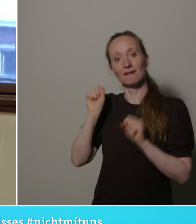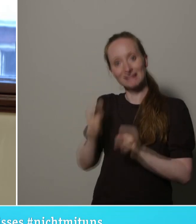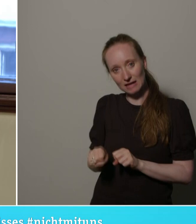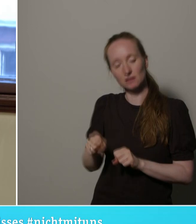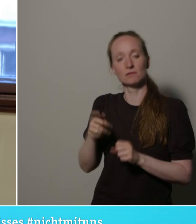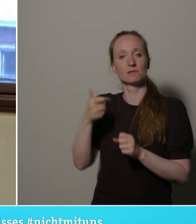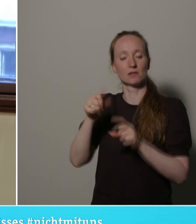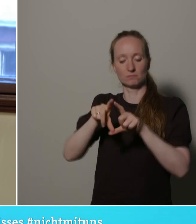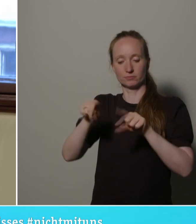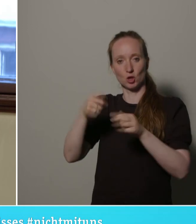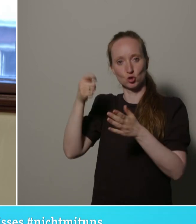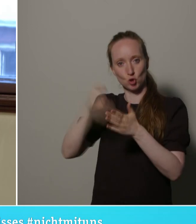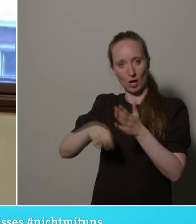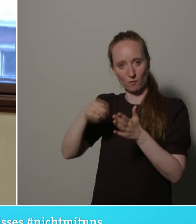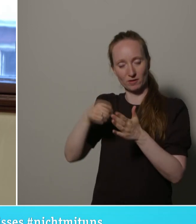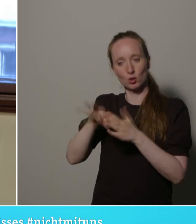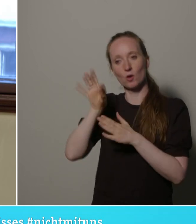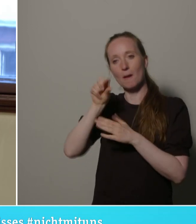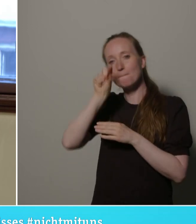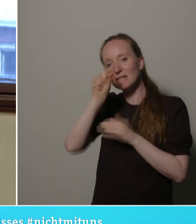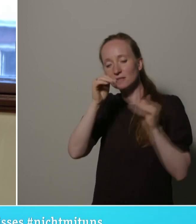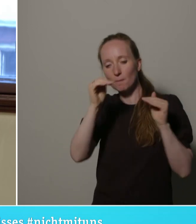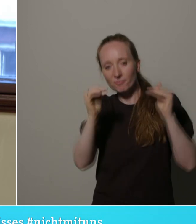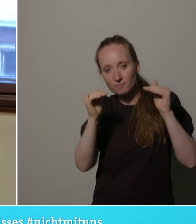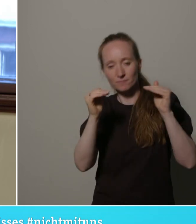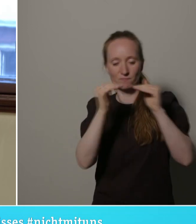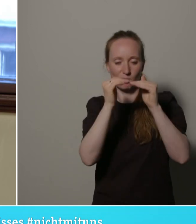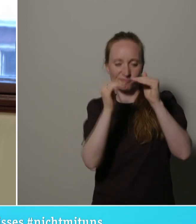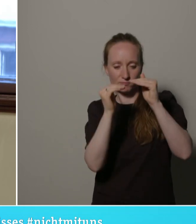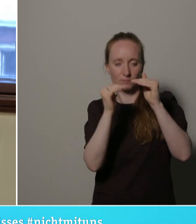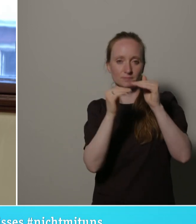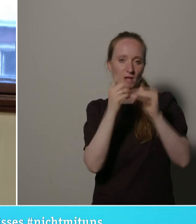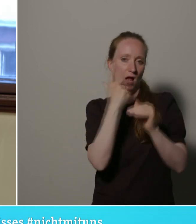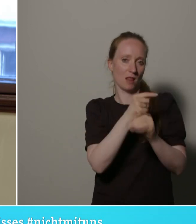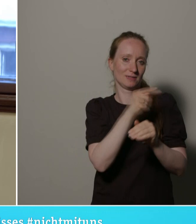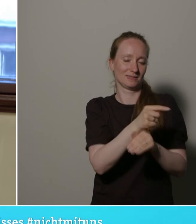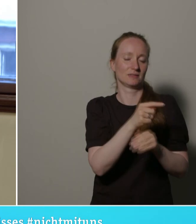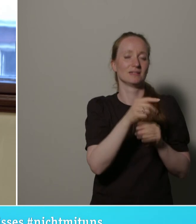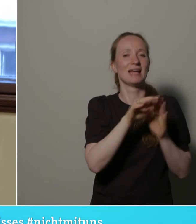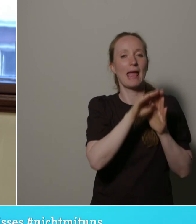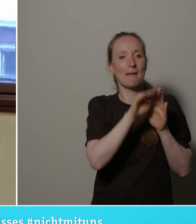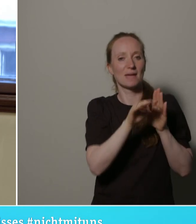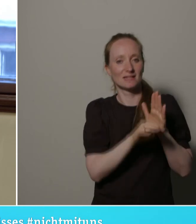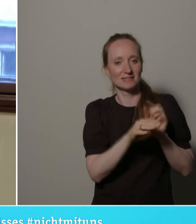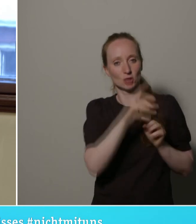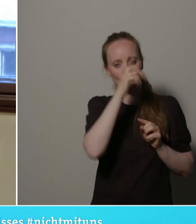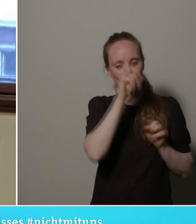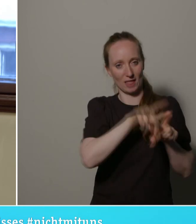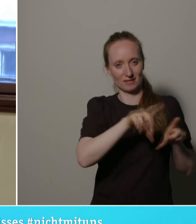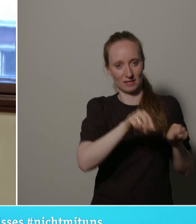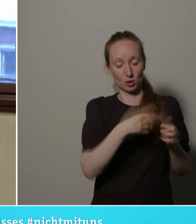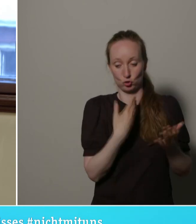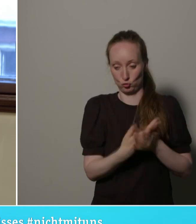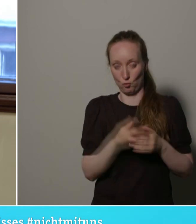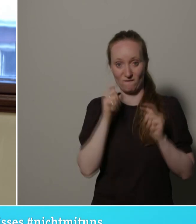kaufen, was etwas weniger kostet als das ermäßigte Deutschland-Ticket. Ich habe diesen Vorschlag an alle Fraktionen schon verteilt, weil er,